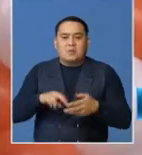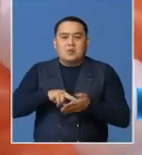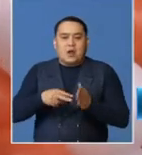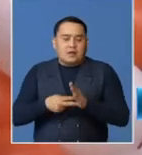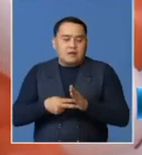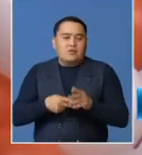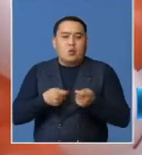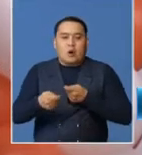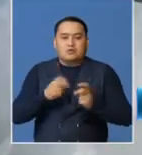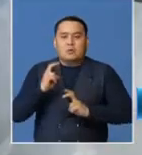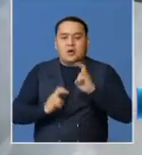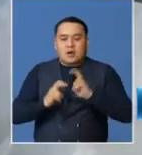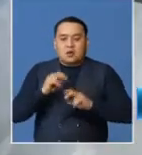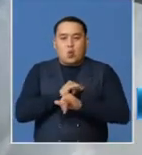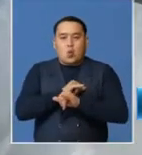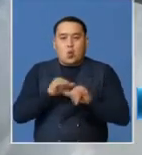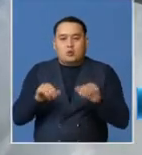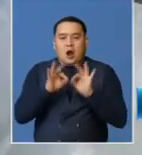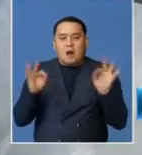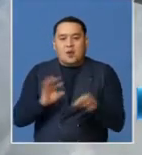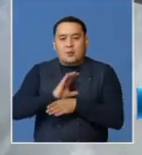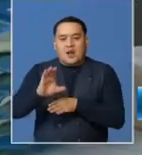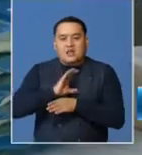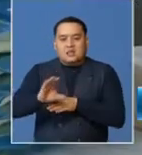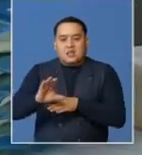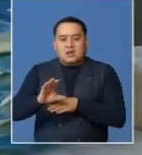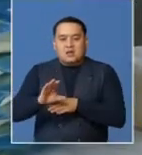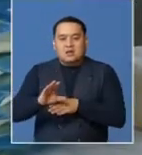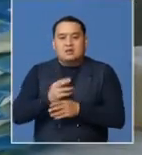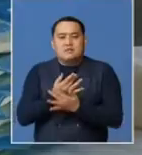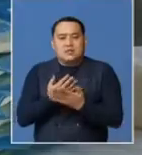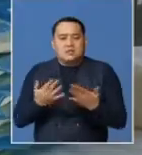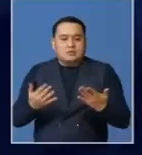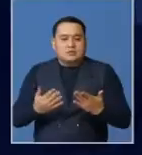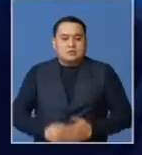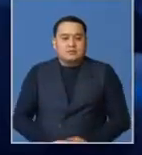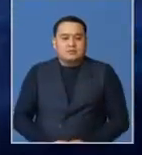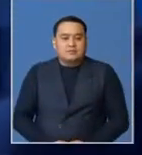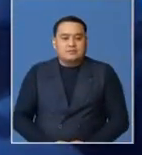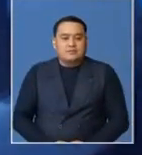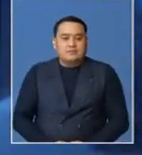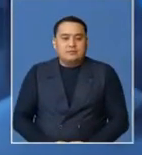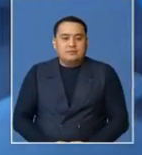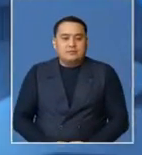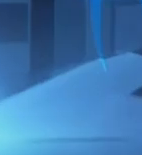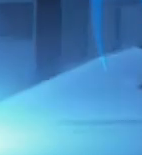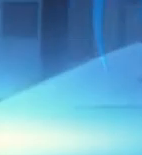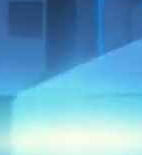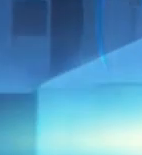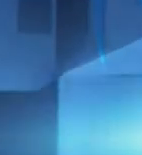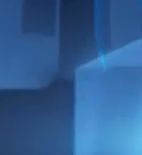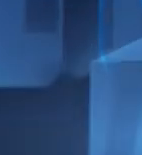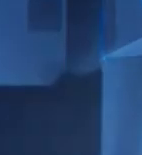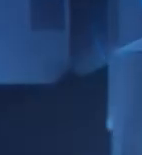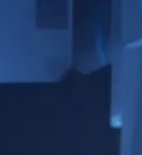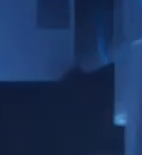у руководства предприятия увеличить объемы производства и ассортимент продукции. Азат Жумаханов, Ербулат Антелов, телекомпания